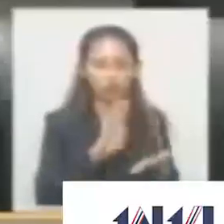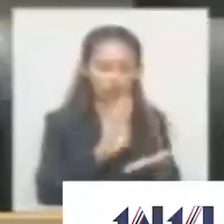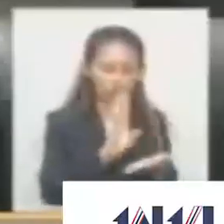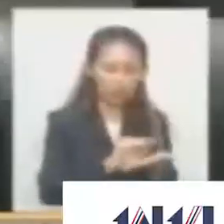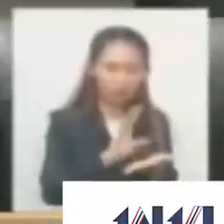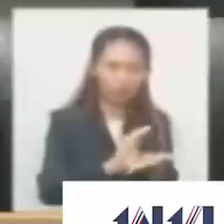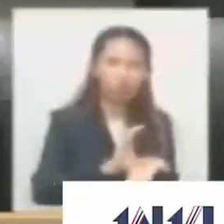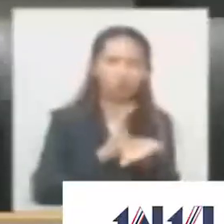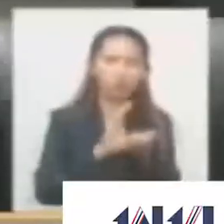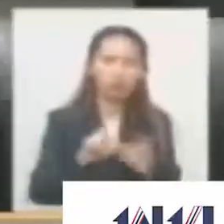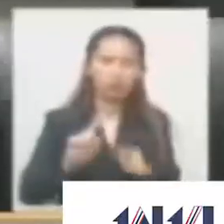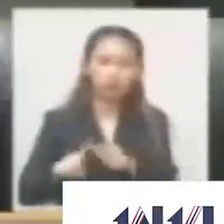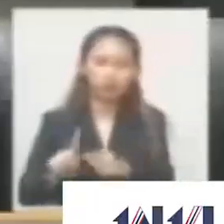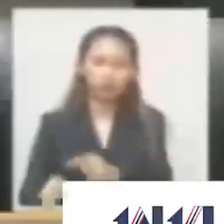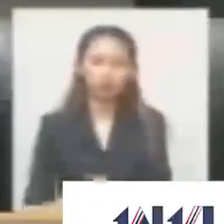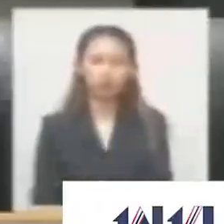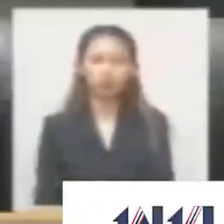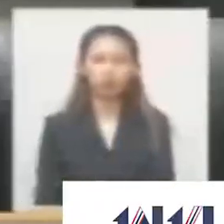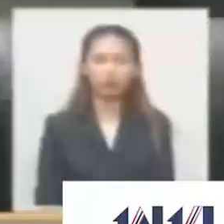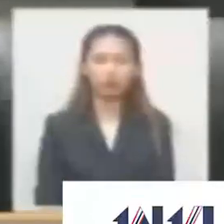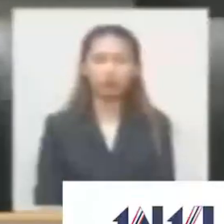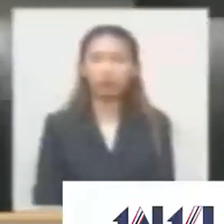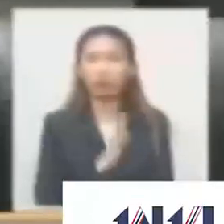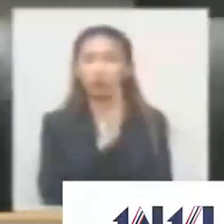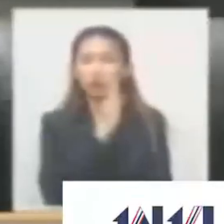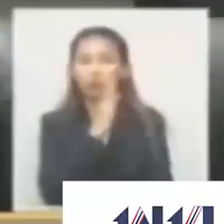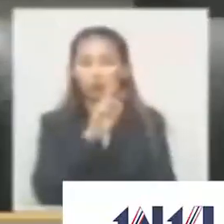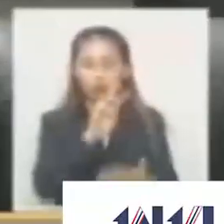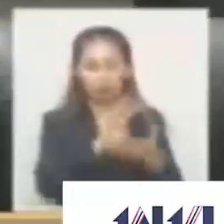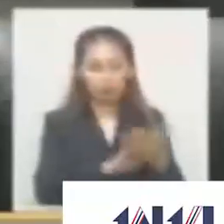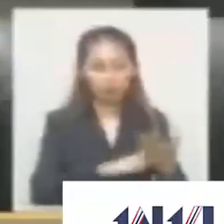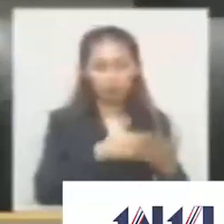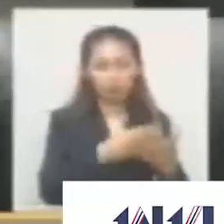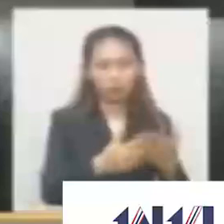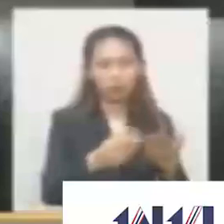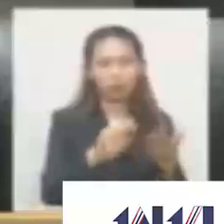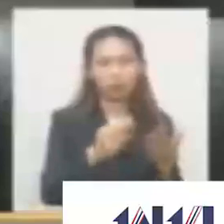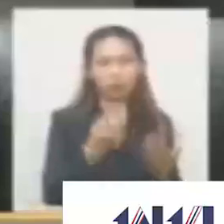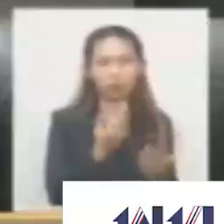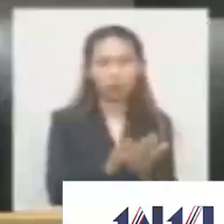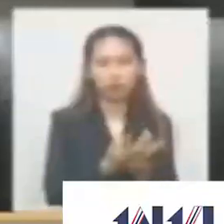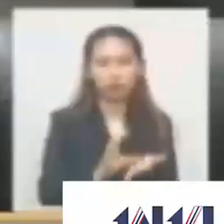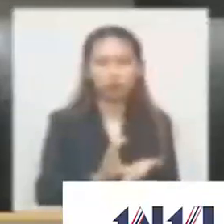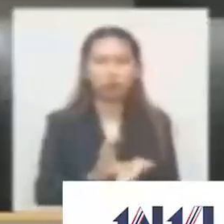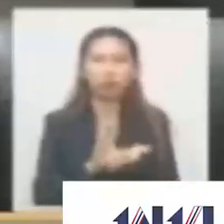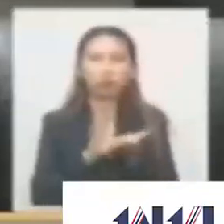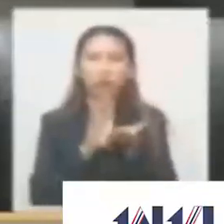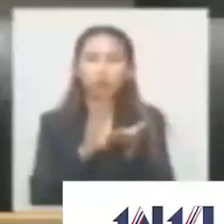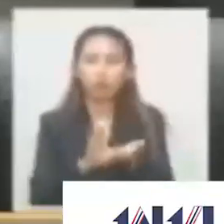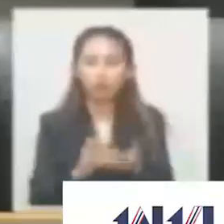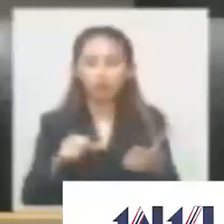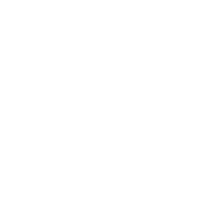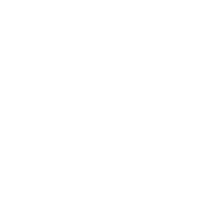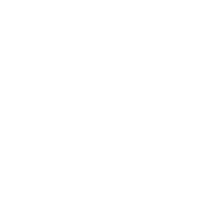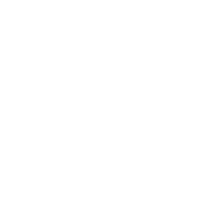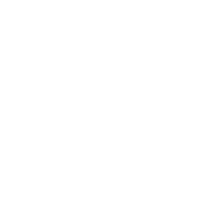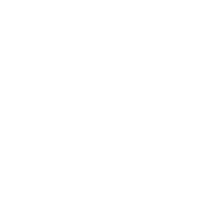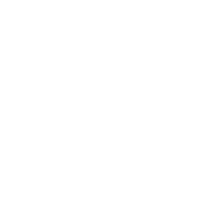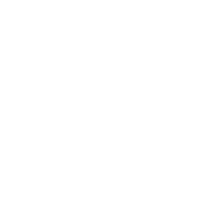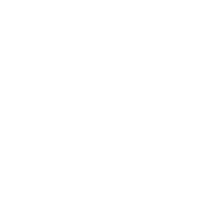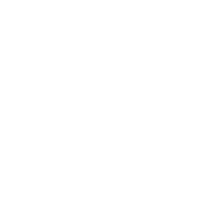ล้วถ้าหากว่าไม่มีการปรับงบประมาณดังกล่าวผมเองผมก็ไม่อาจจะผ่านงบประมาณนี้ได้ครับขอบคุณครับ